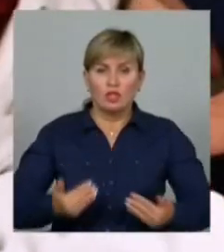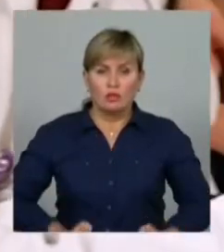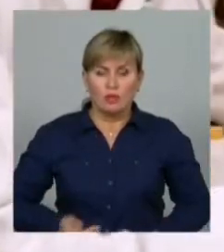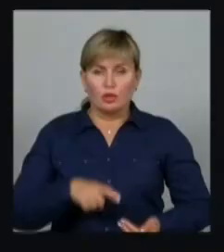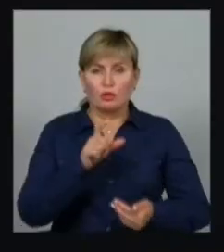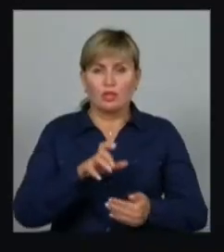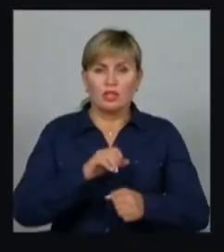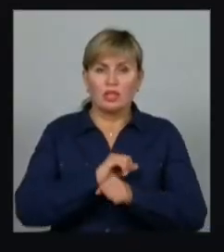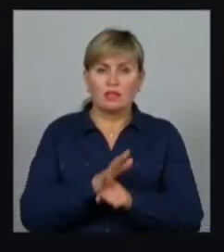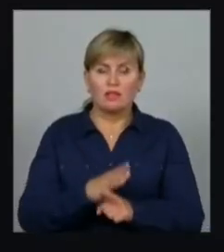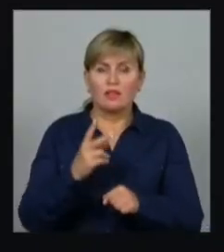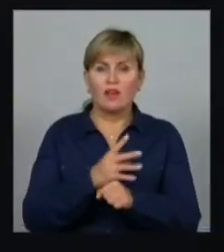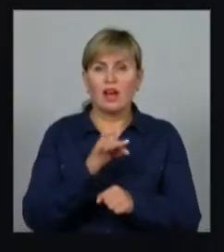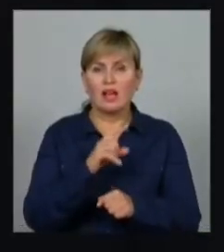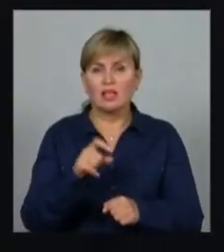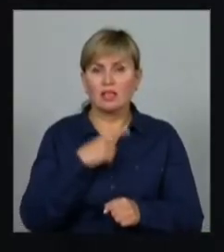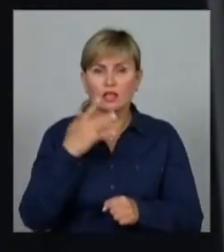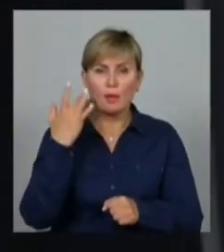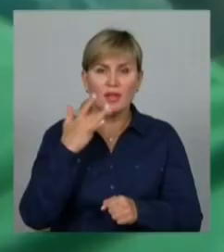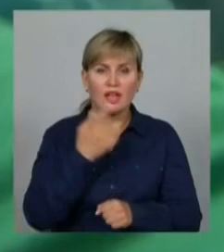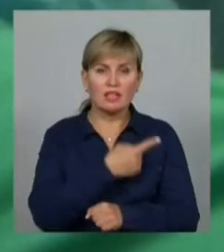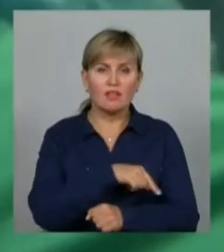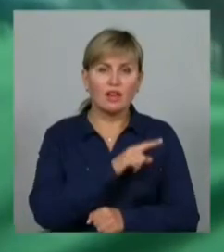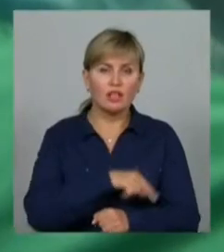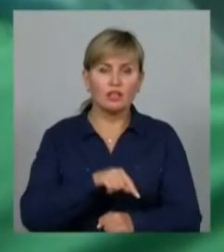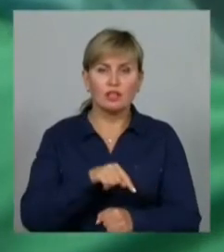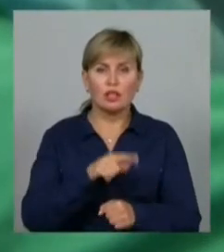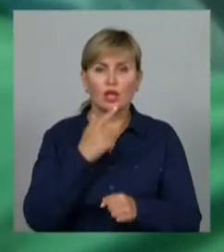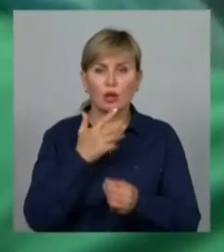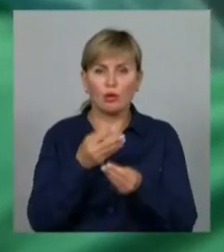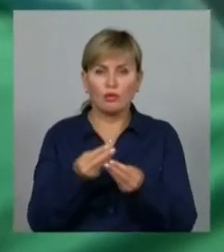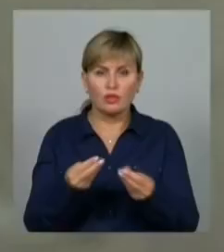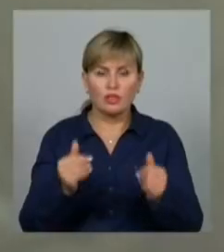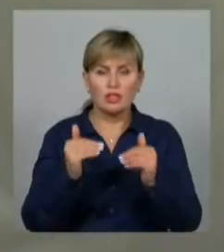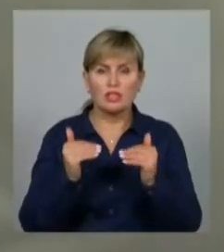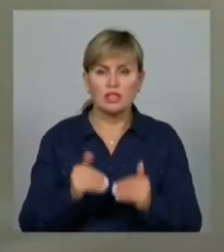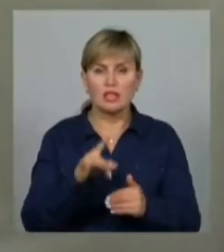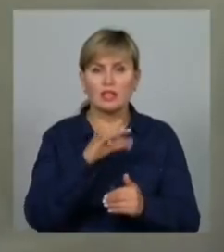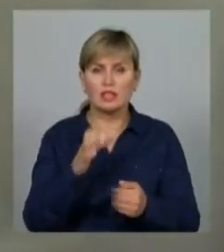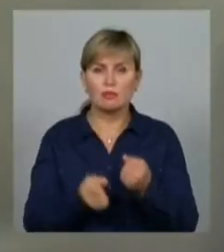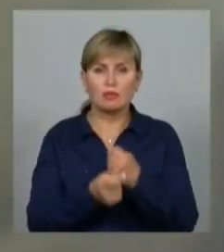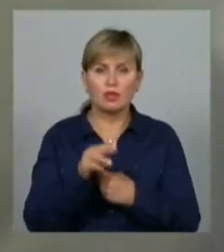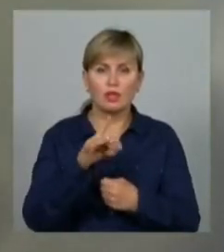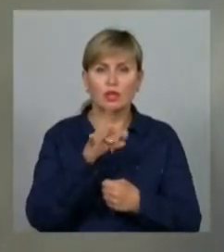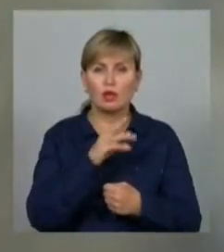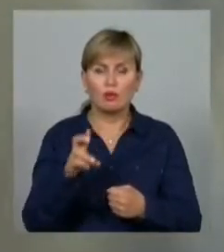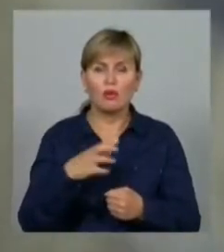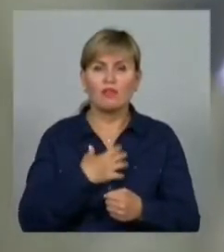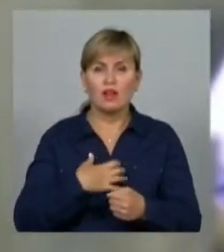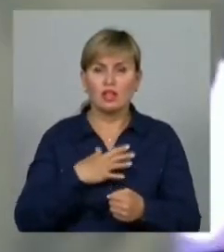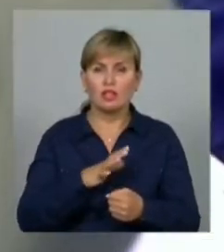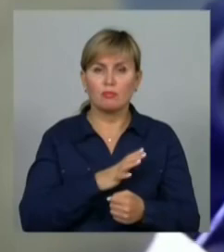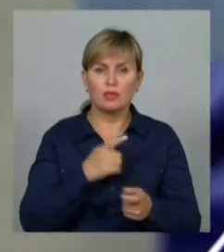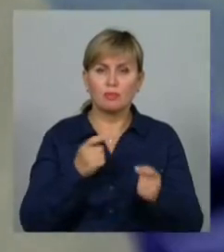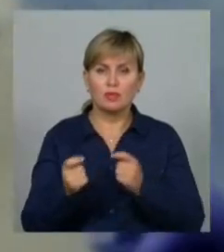пациентов с коронавирусом в 2 раза, считают американские врачи. Разжижая кровь, они снижают риски появления тромбов. Особенно важно быть